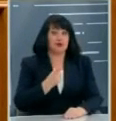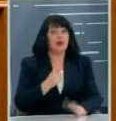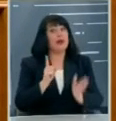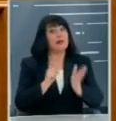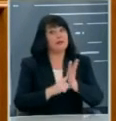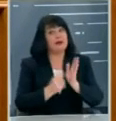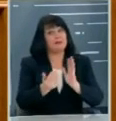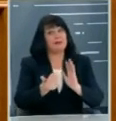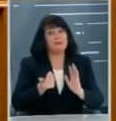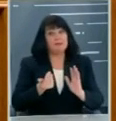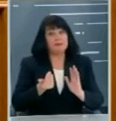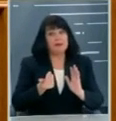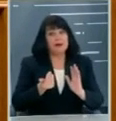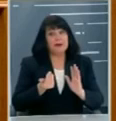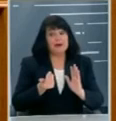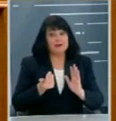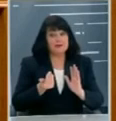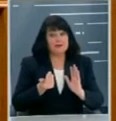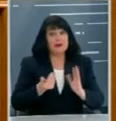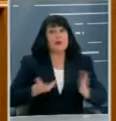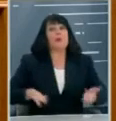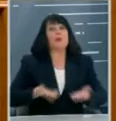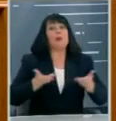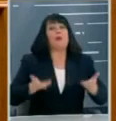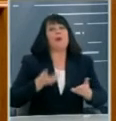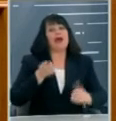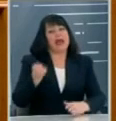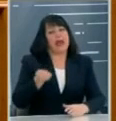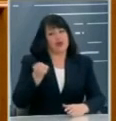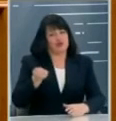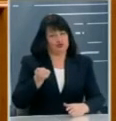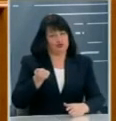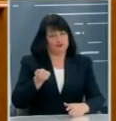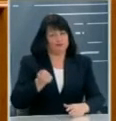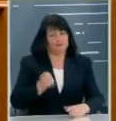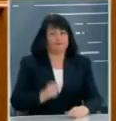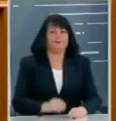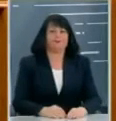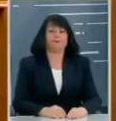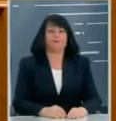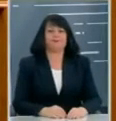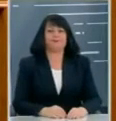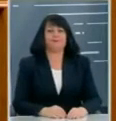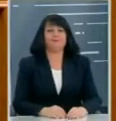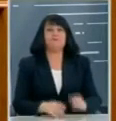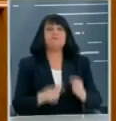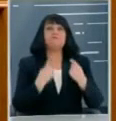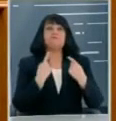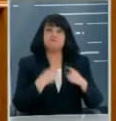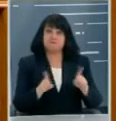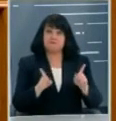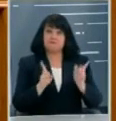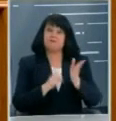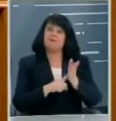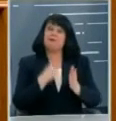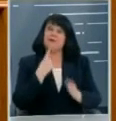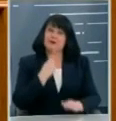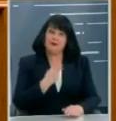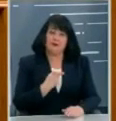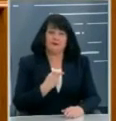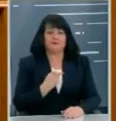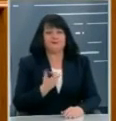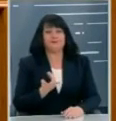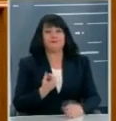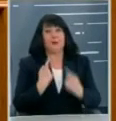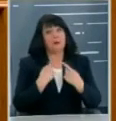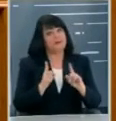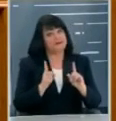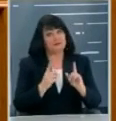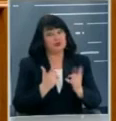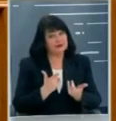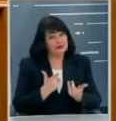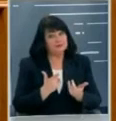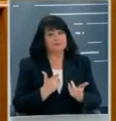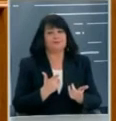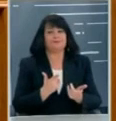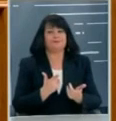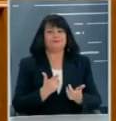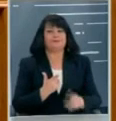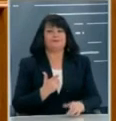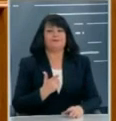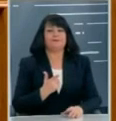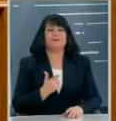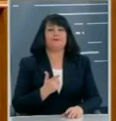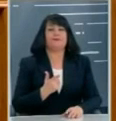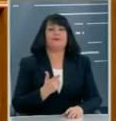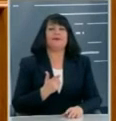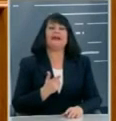ότι θα υπάρξει ανάλογη ελάφρυνση του χρέους. Το παράδοξο, και πρέπει να το πούμε εδώ, το παράδοξο με τη στάση του